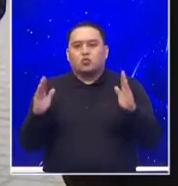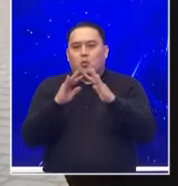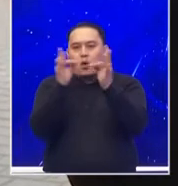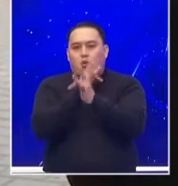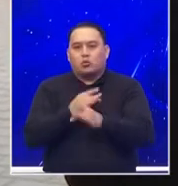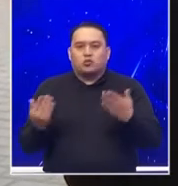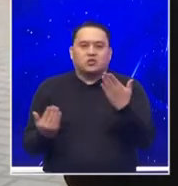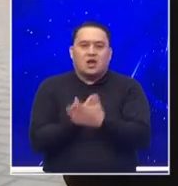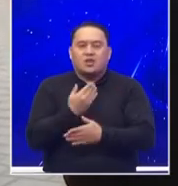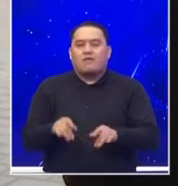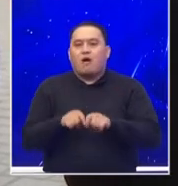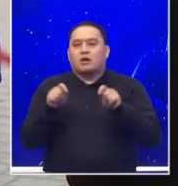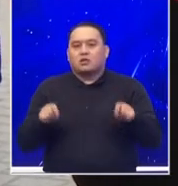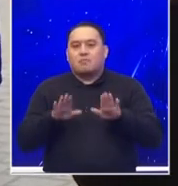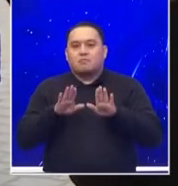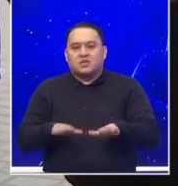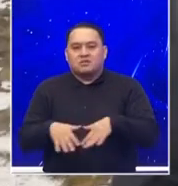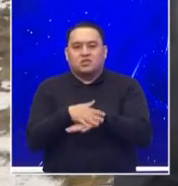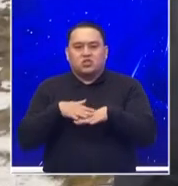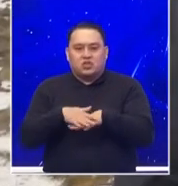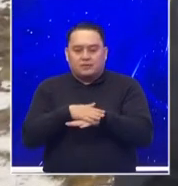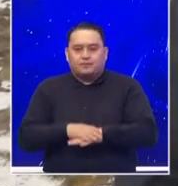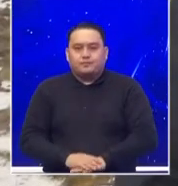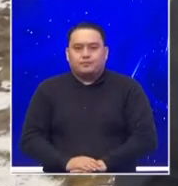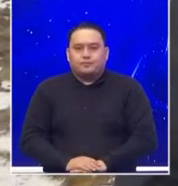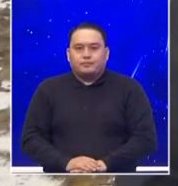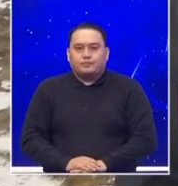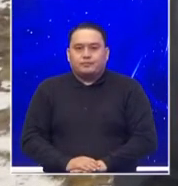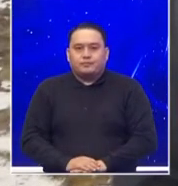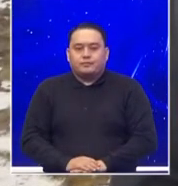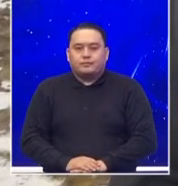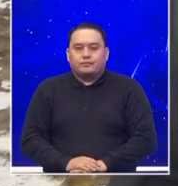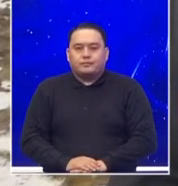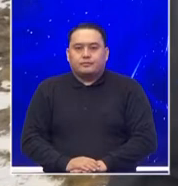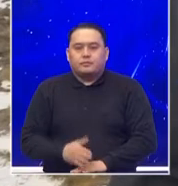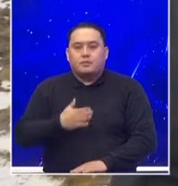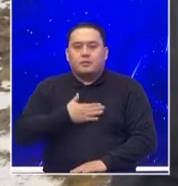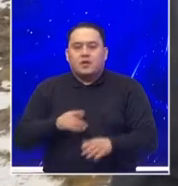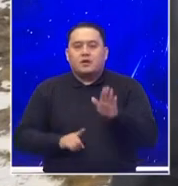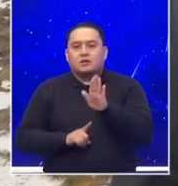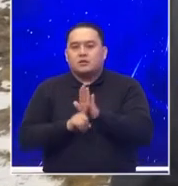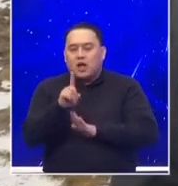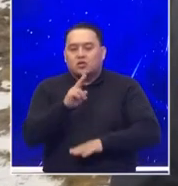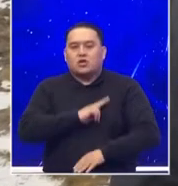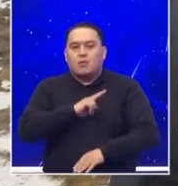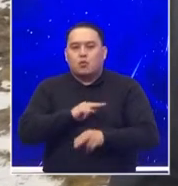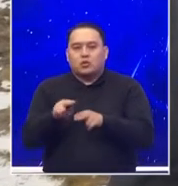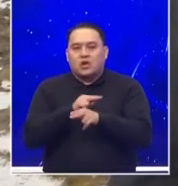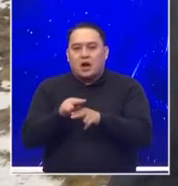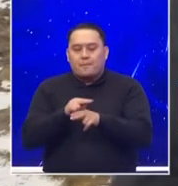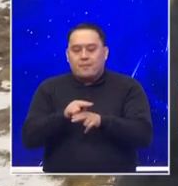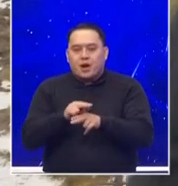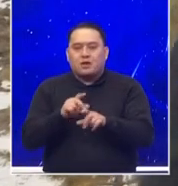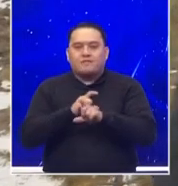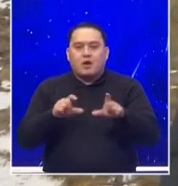заново открыть свои двери для местных жителей мужчин уолш и моринда большой тут мы начали капитальный ремонт этого